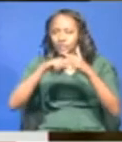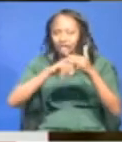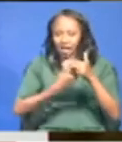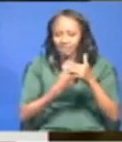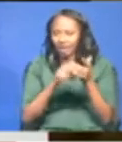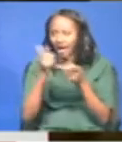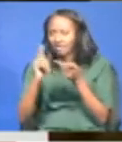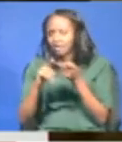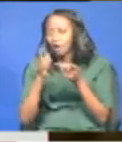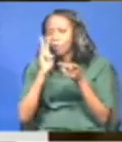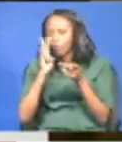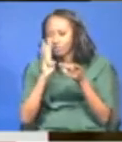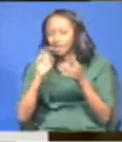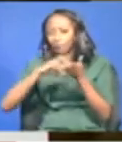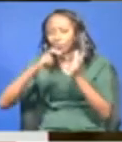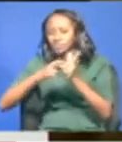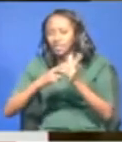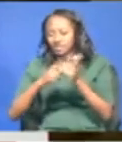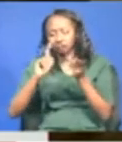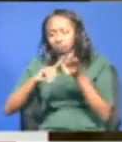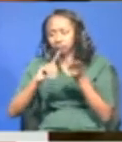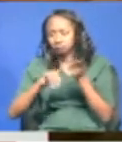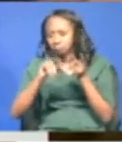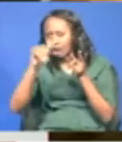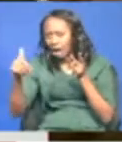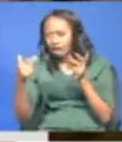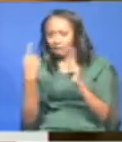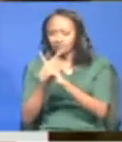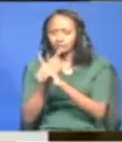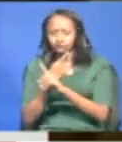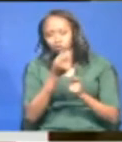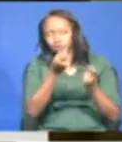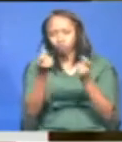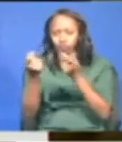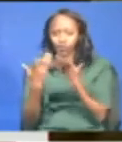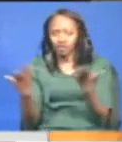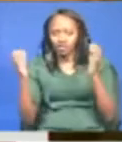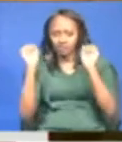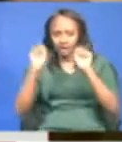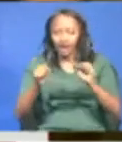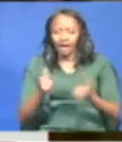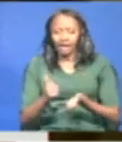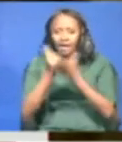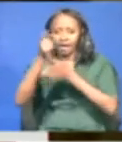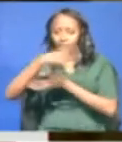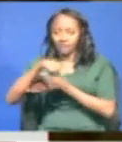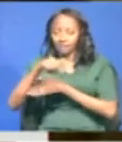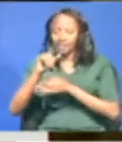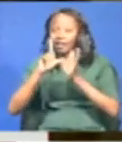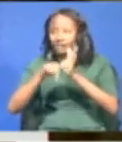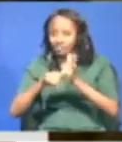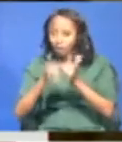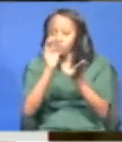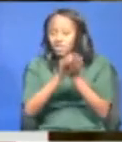maji ambayo imeanzishwa, tukamilishe zile vitu ambazo zitatusaidia, na pia tuweke pesa katika mambo